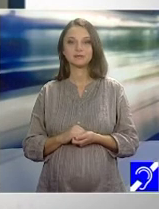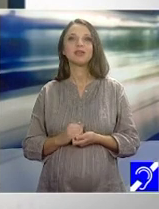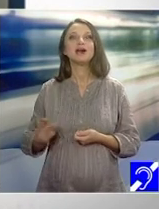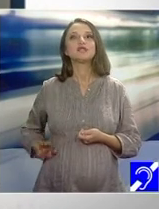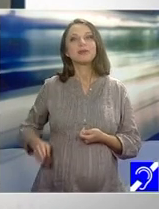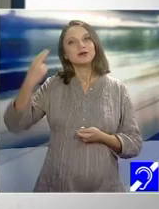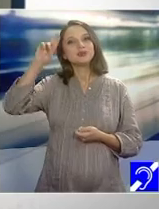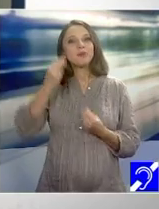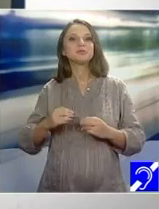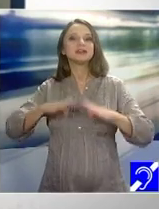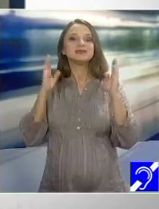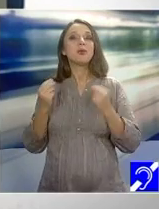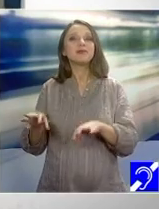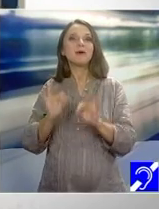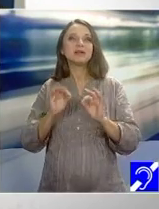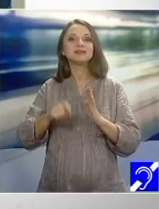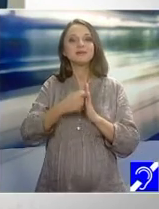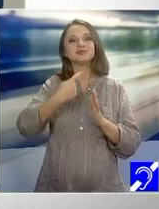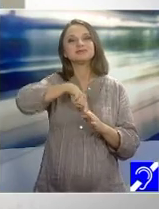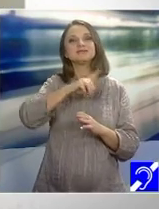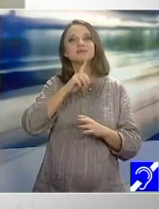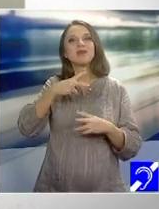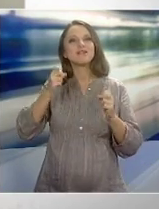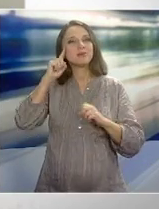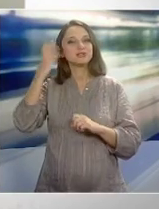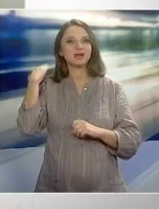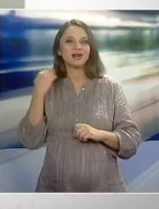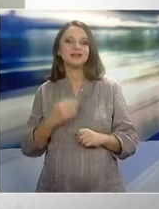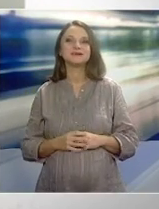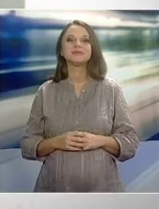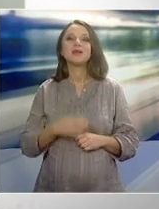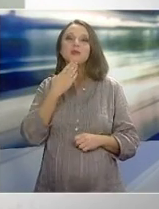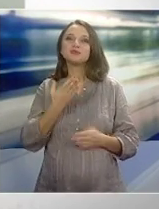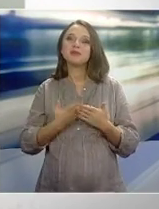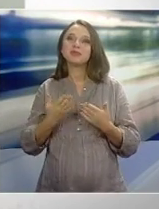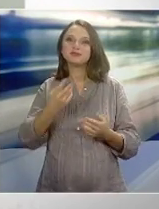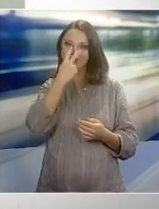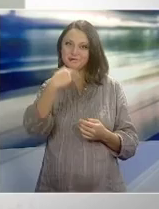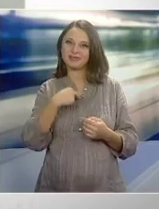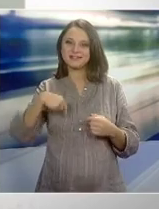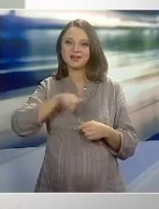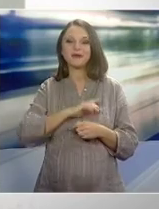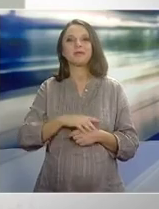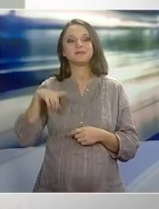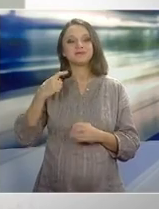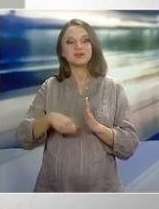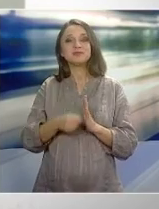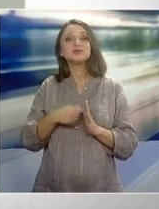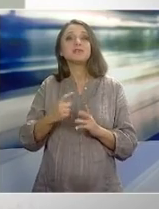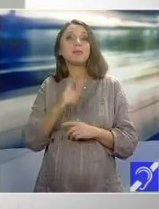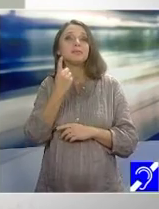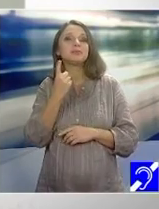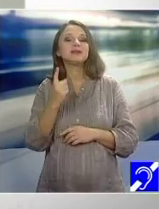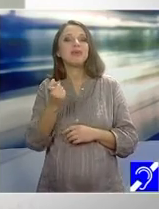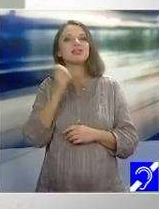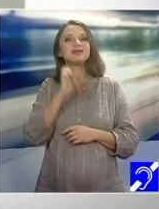Doamnelor, domnilor, bună ziua, bun găsit la Fără Prejudecăți. Sunt Ovidiu Damian, vă mulțumesc că sunteți alături de noi. Fără Prejudecăți este prima producție